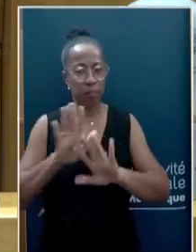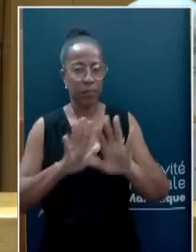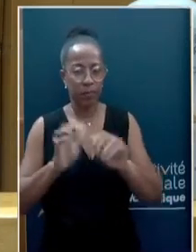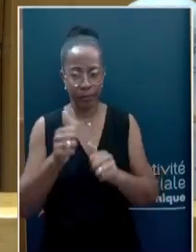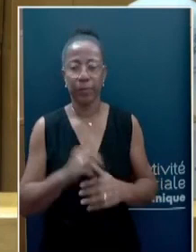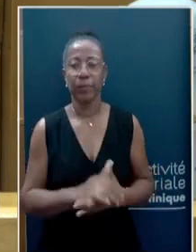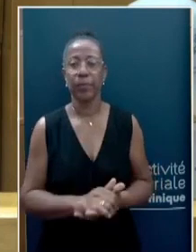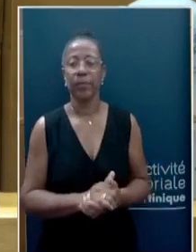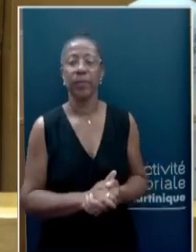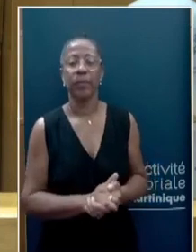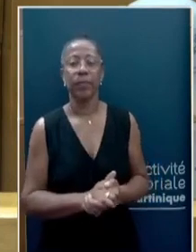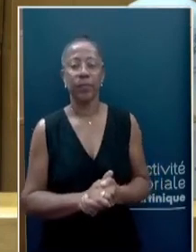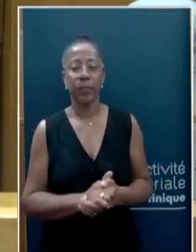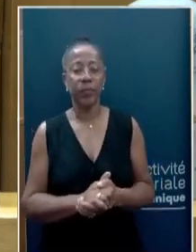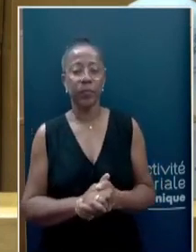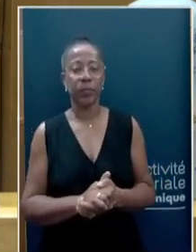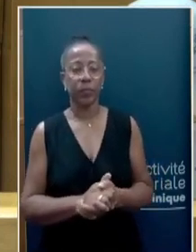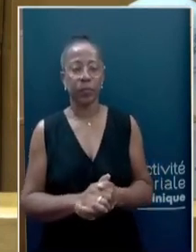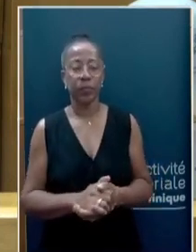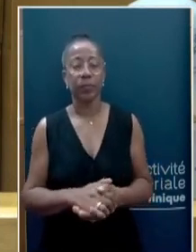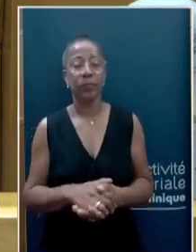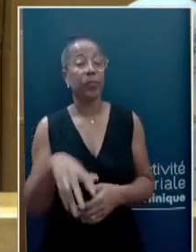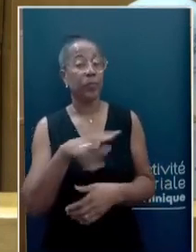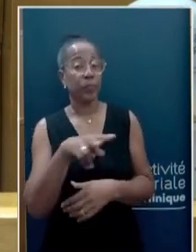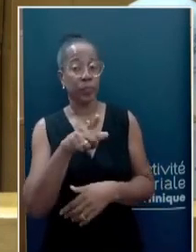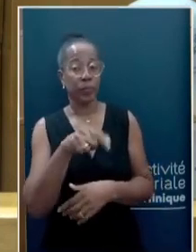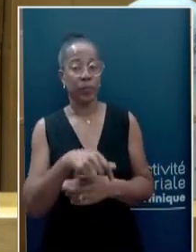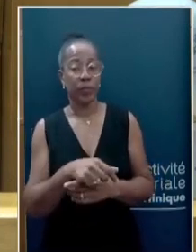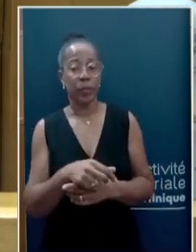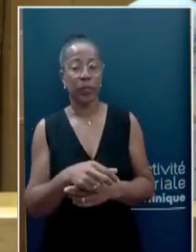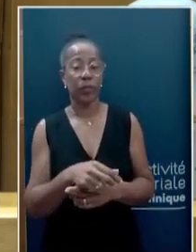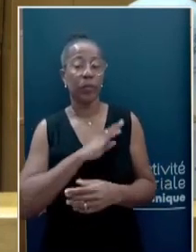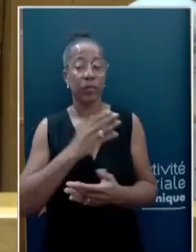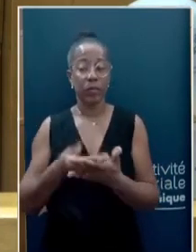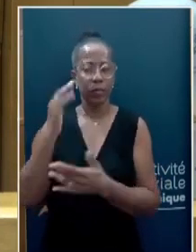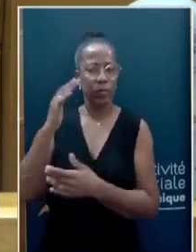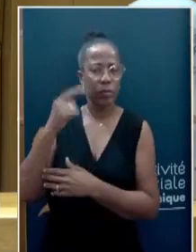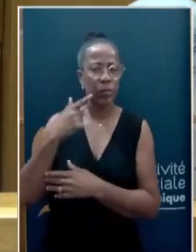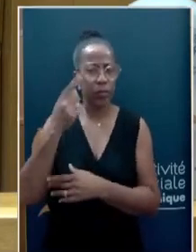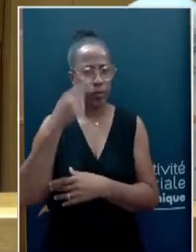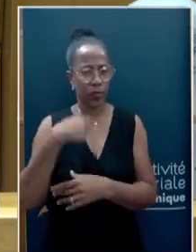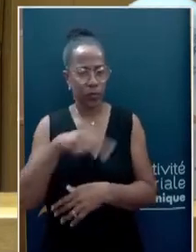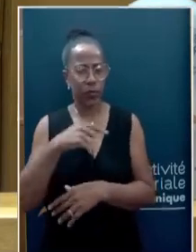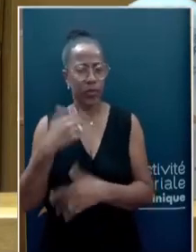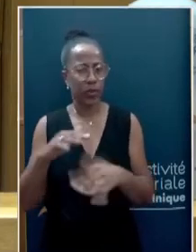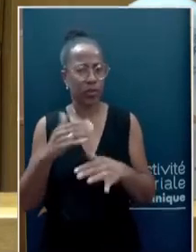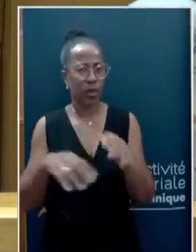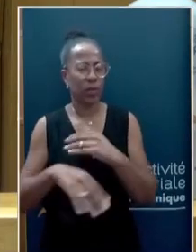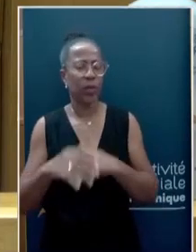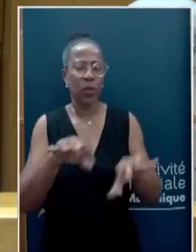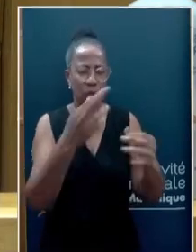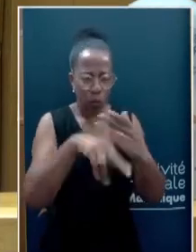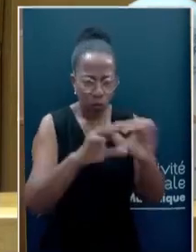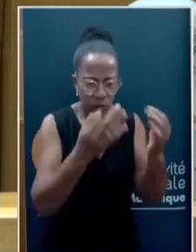Et vous avez repris, puisque c'était une inquiétude pour nous, nous avons retrouvé tous les programmes que nous avons fait